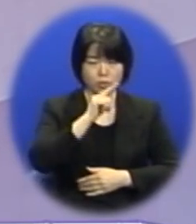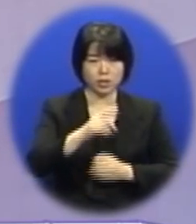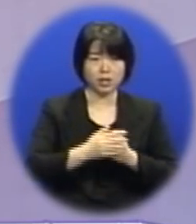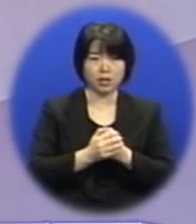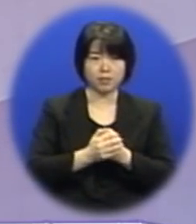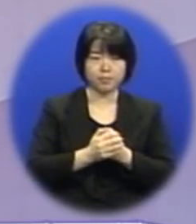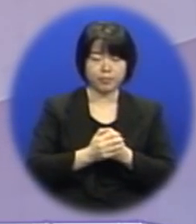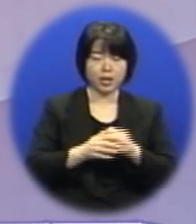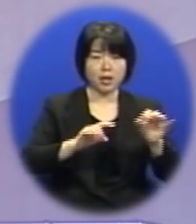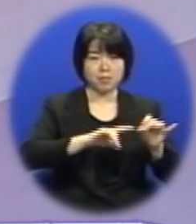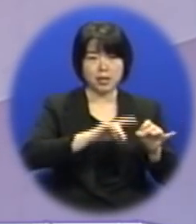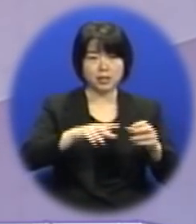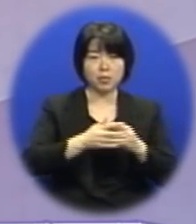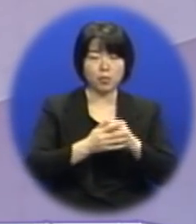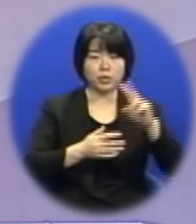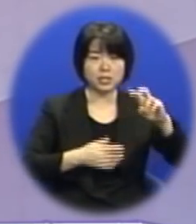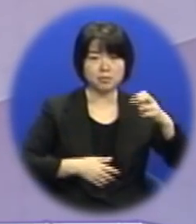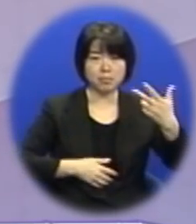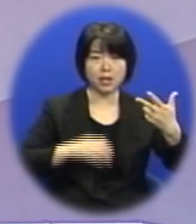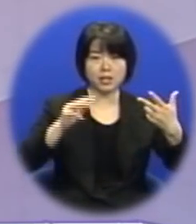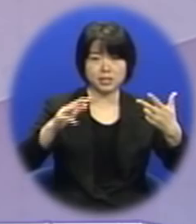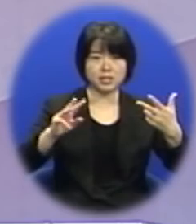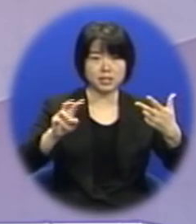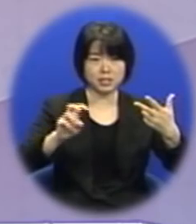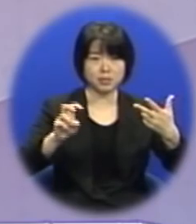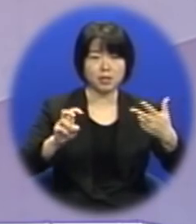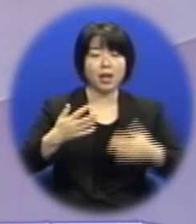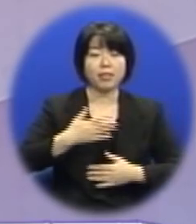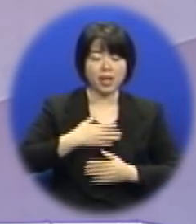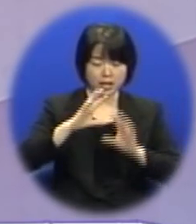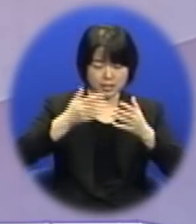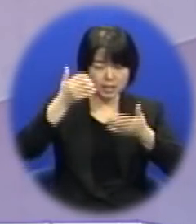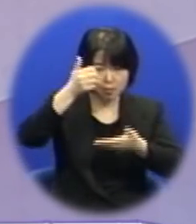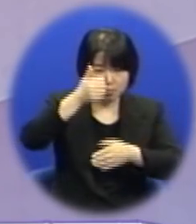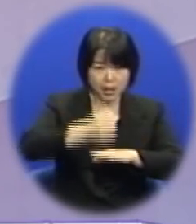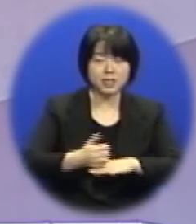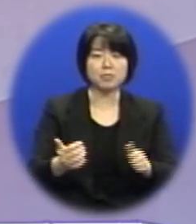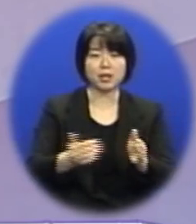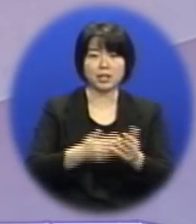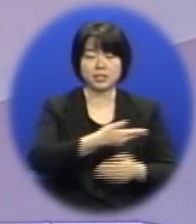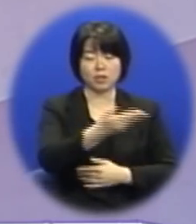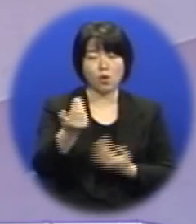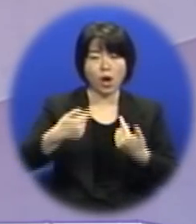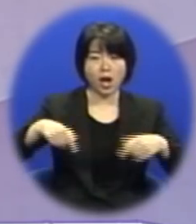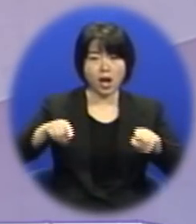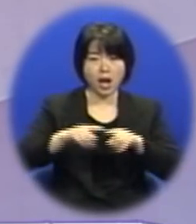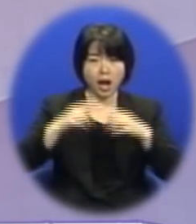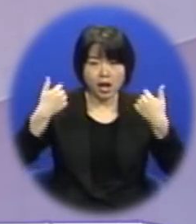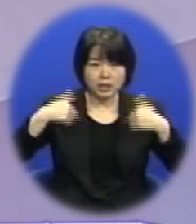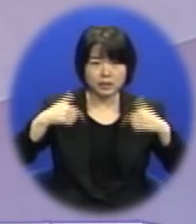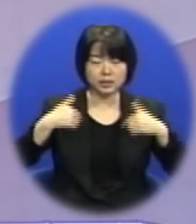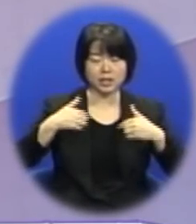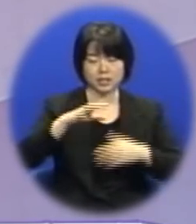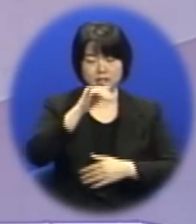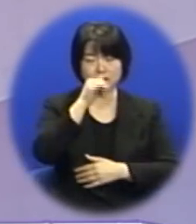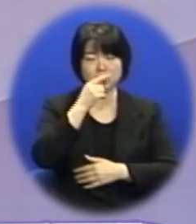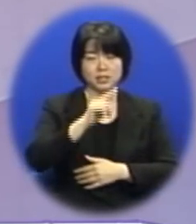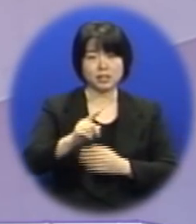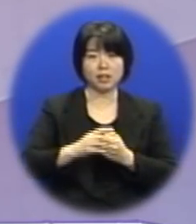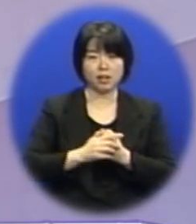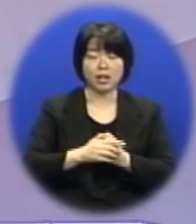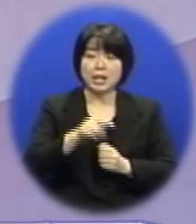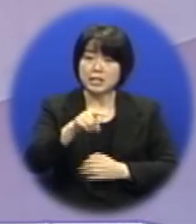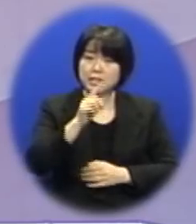마태복음 28장 20절, 내가 세상 끝날까지 너희와 항상 함께 있으리라. 그 말씀을